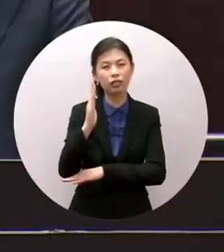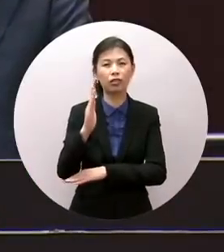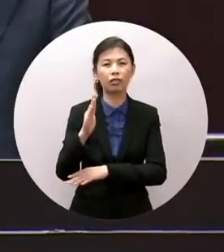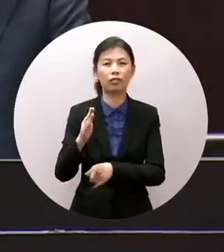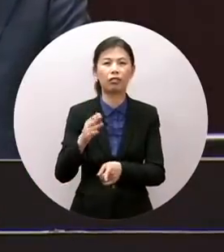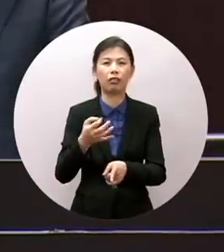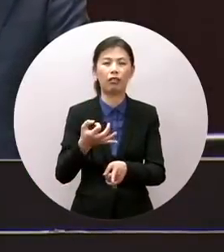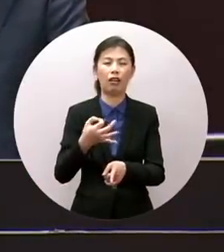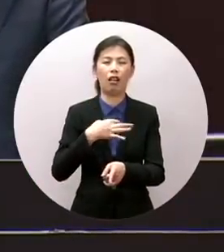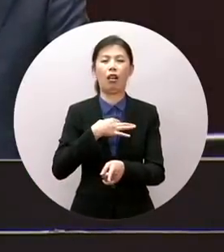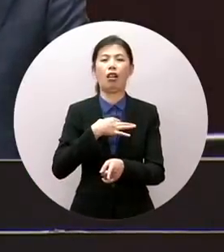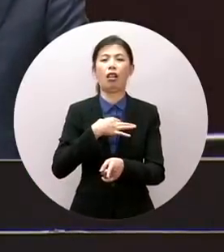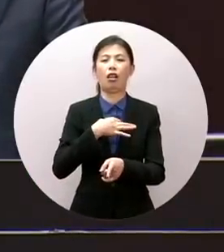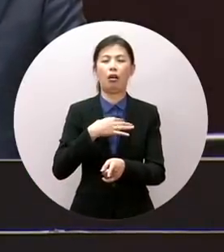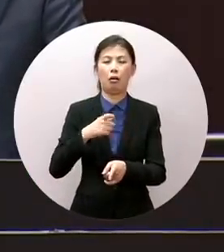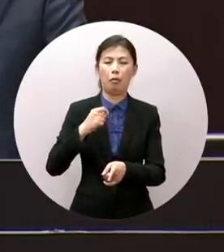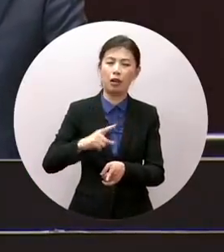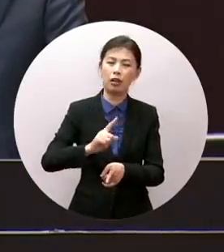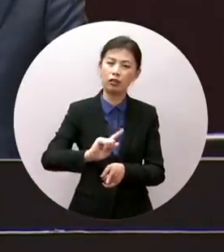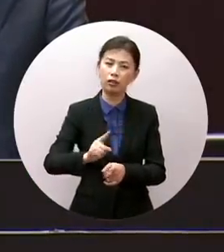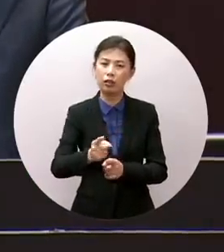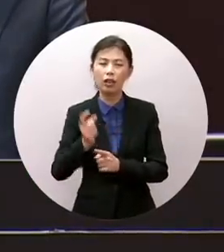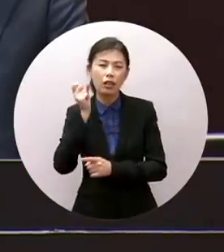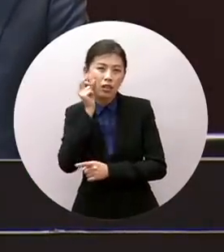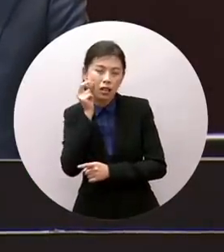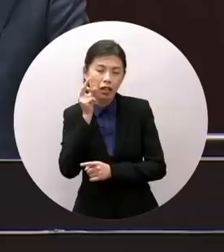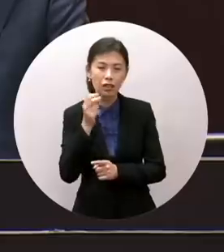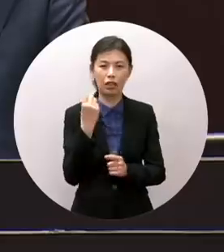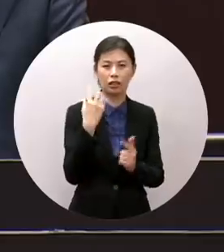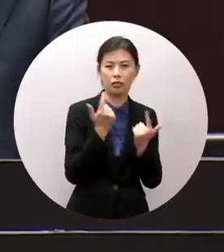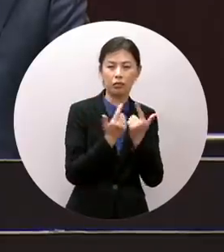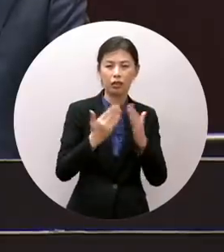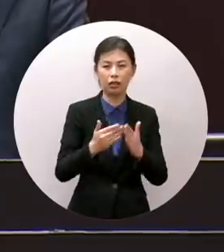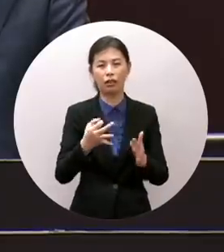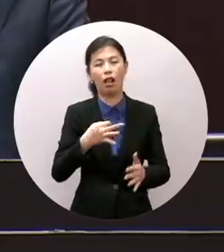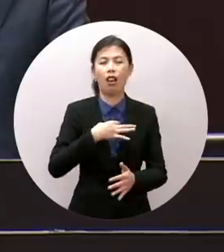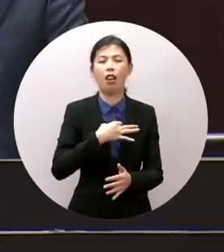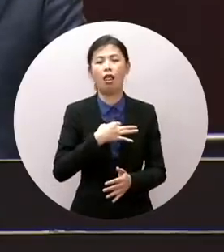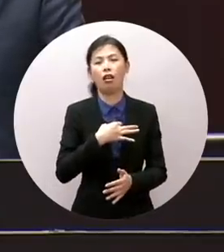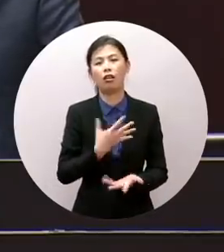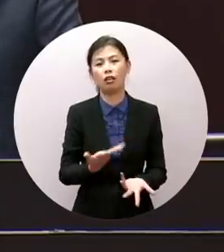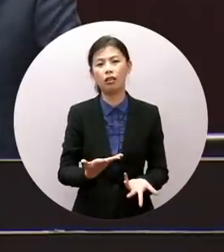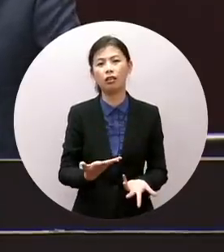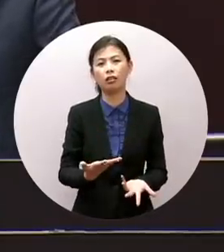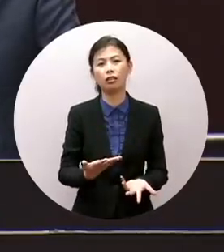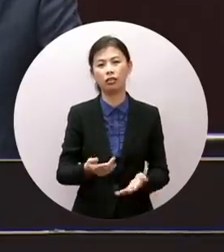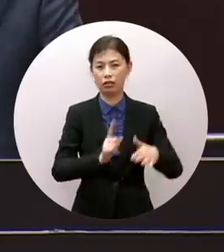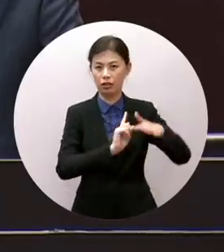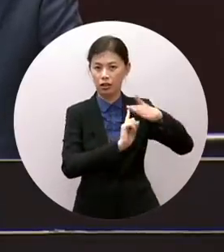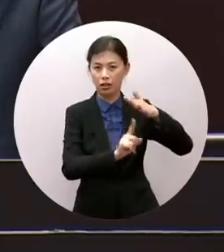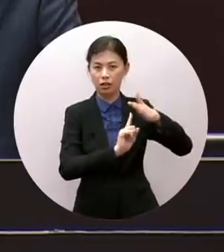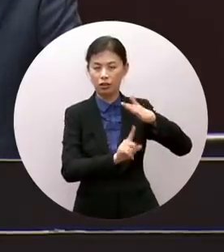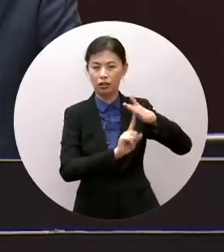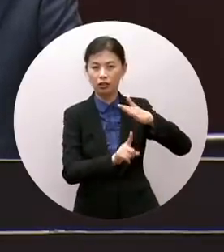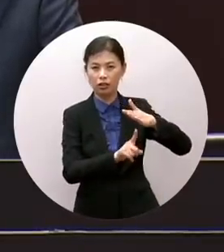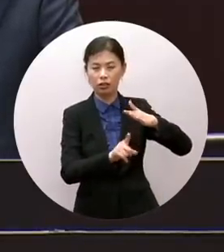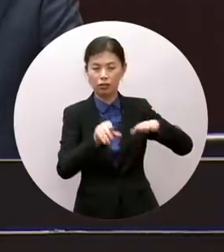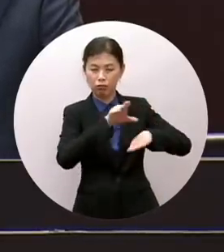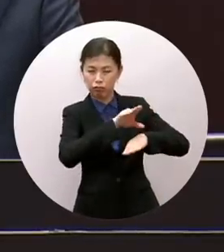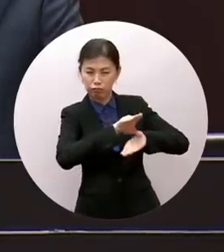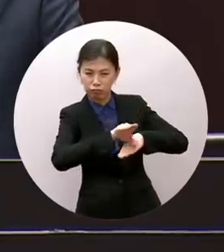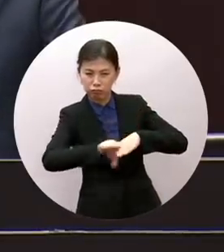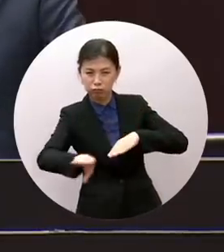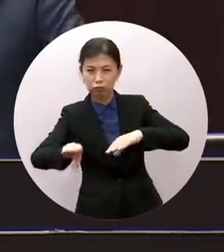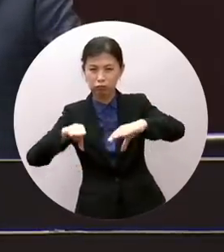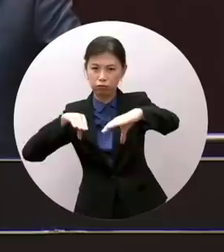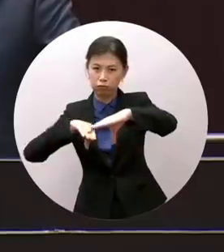购置新的装备，包含咱宜兰，包含新北市。啊，所以讲这条是咱的高速公路，嘛是咱的高工期。